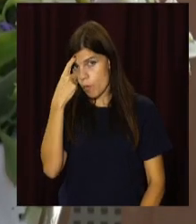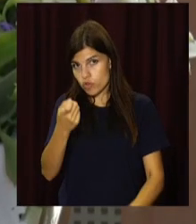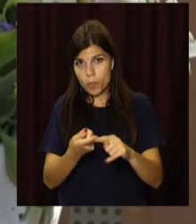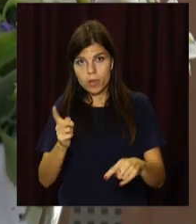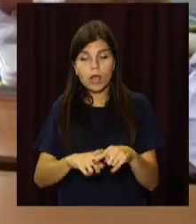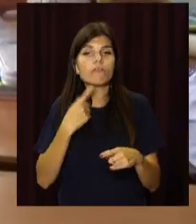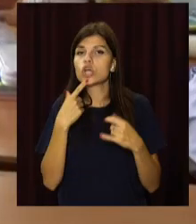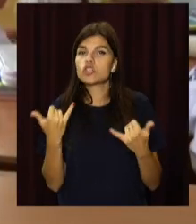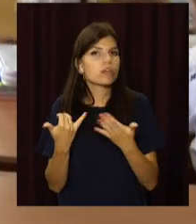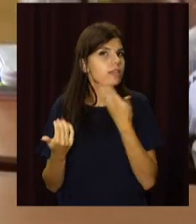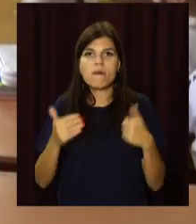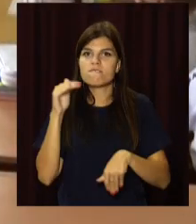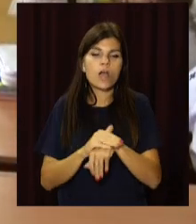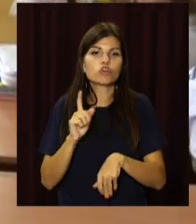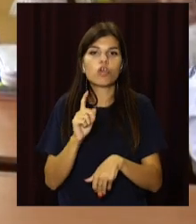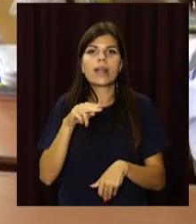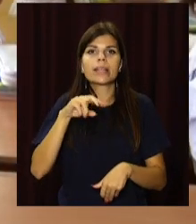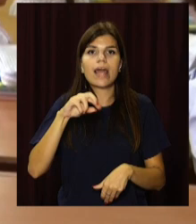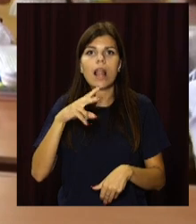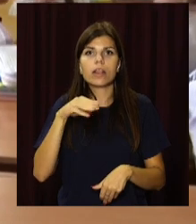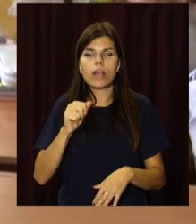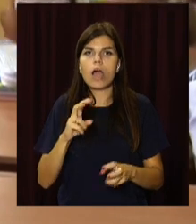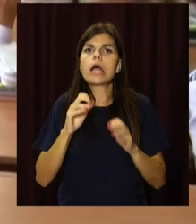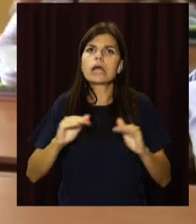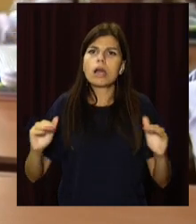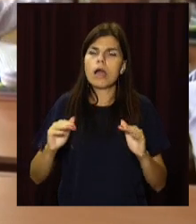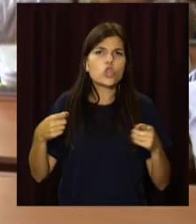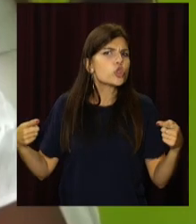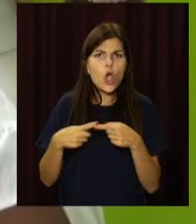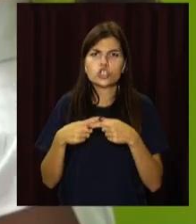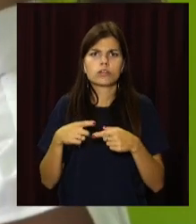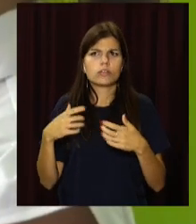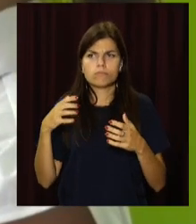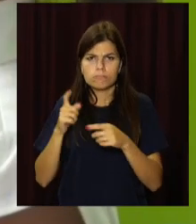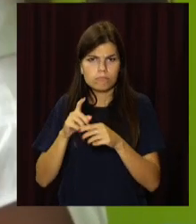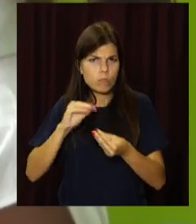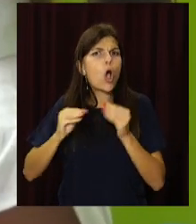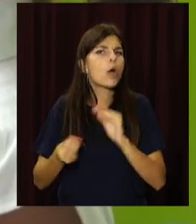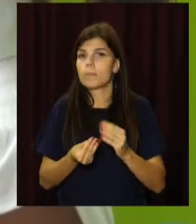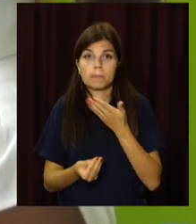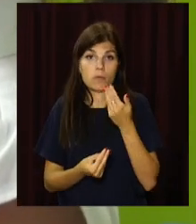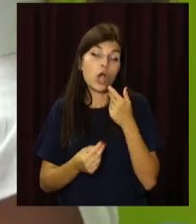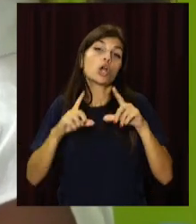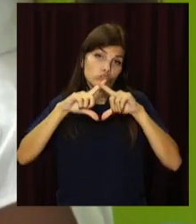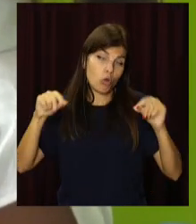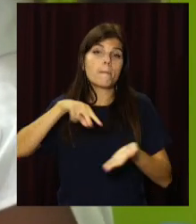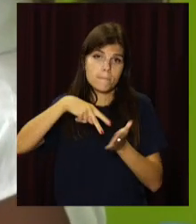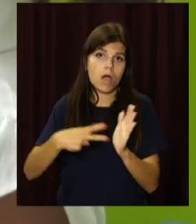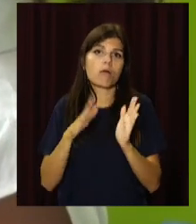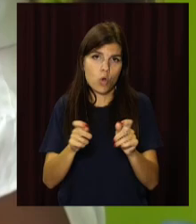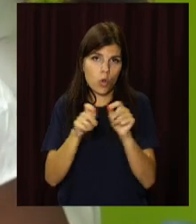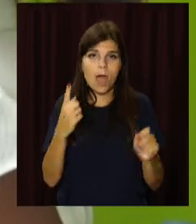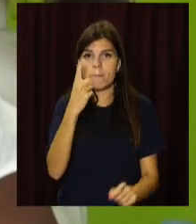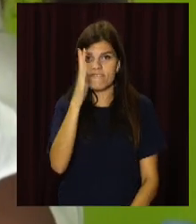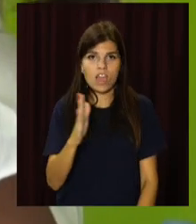зараз немає фактів, що новий штам Дельта більше вражає дітей. Тому всі школи України відкриються, як і заплановано,